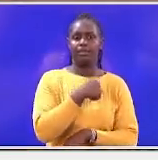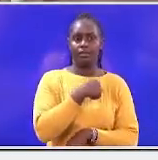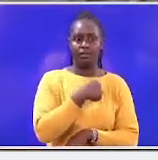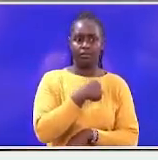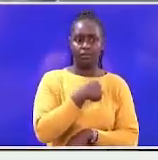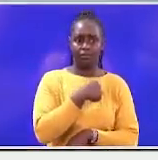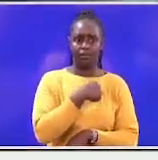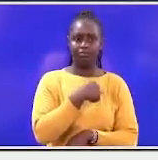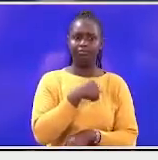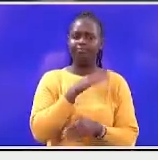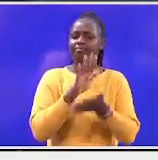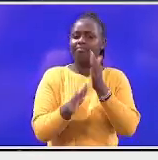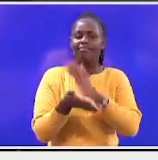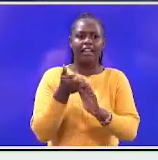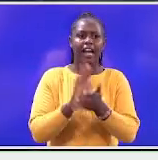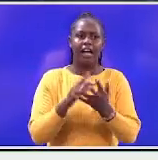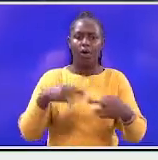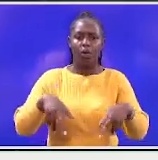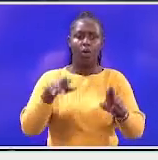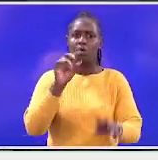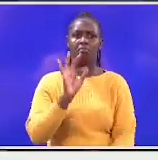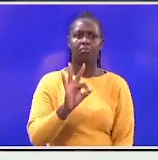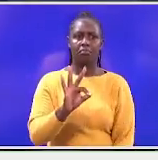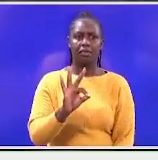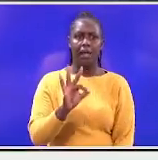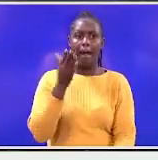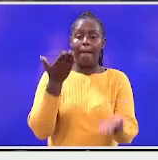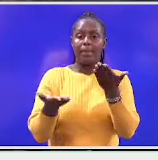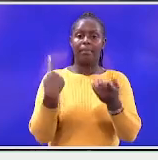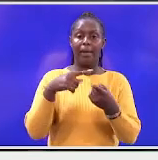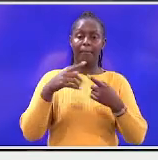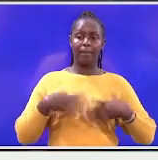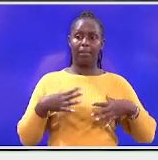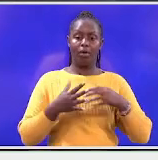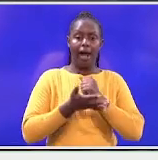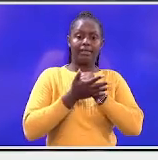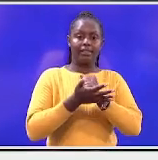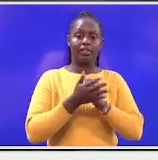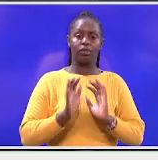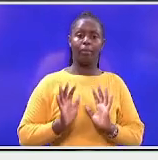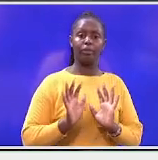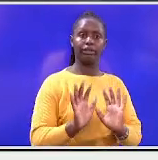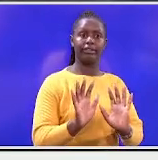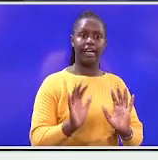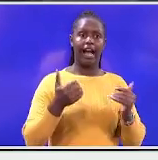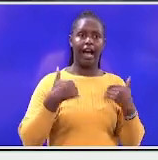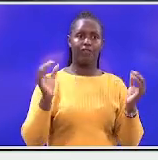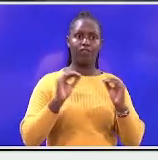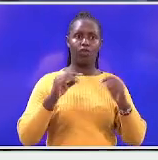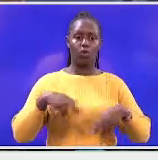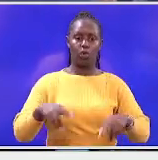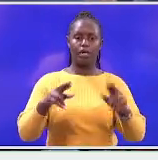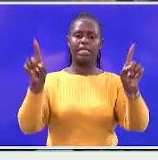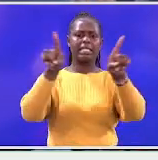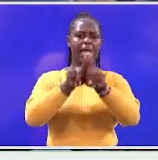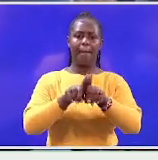Hakuna barabara poa, shwari, gari zenyewe labda msukume. Hakuna barabara, barabara ni kama shamba.